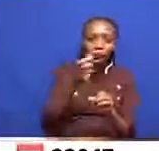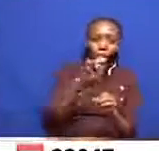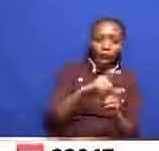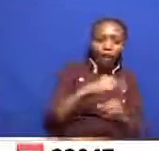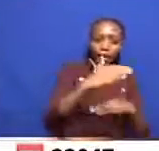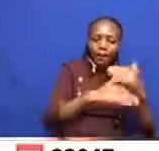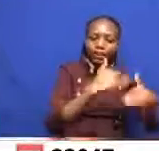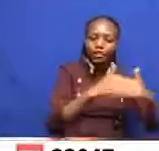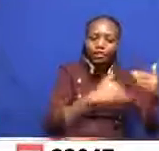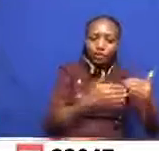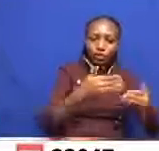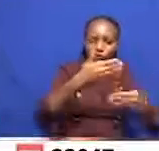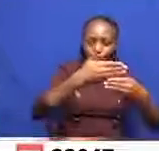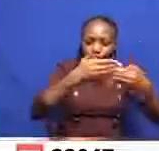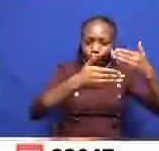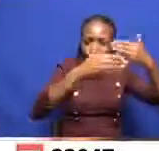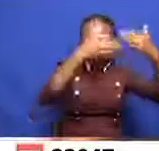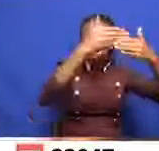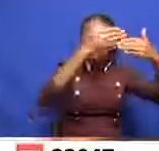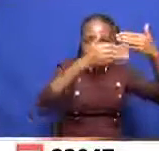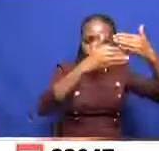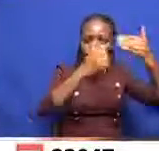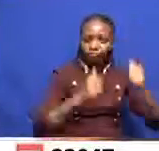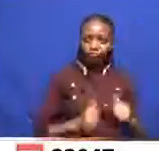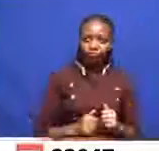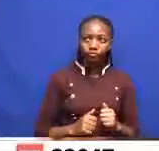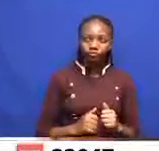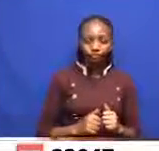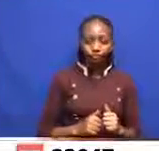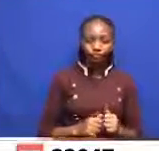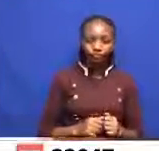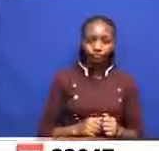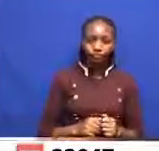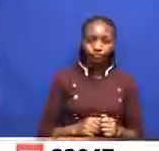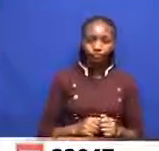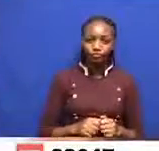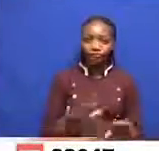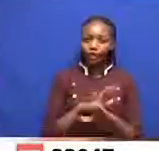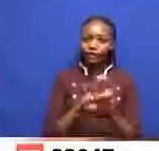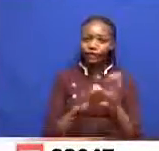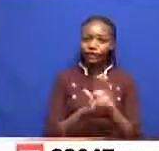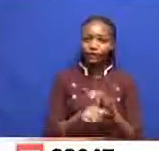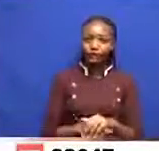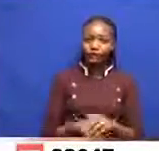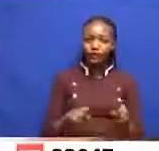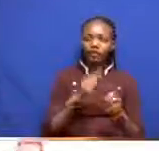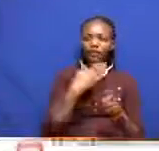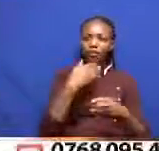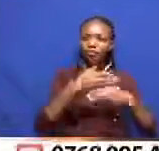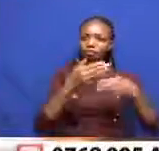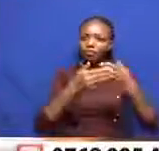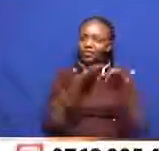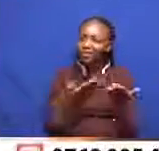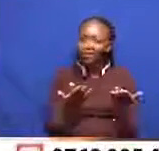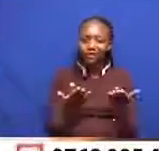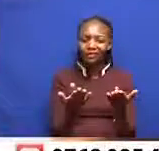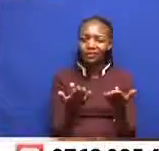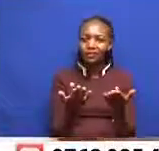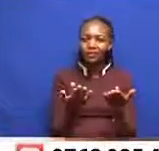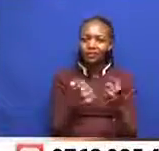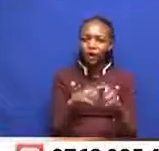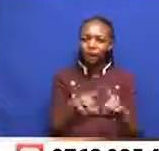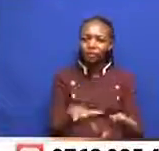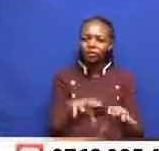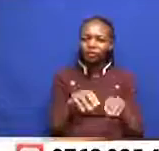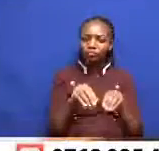kokoto na ni bricks yote ati anataka kujenga na mchanga.